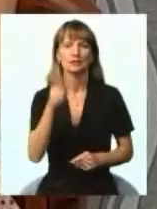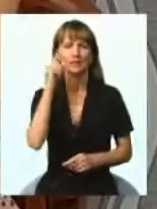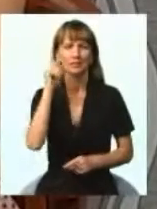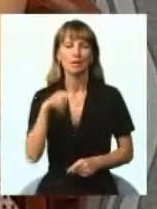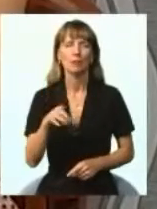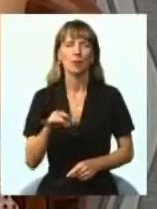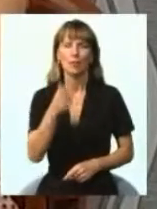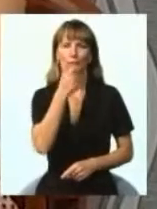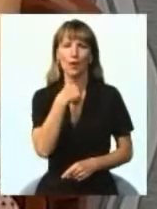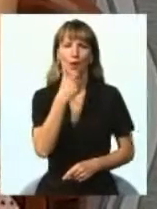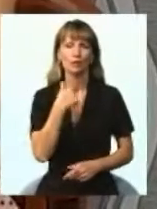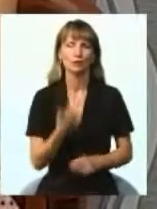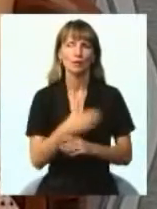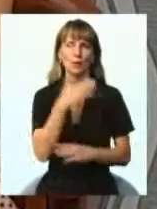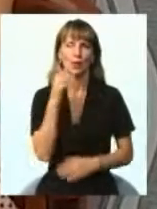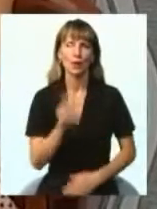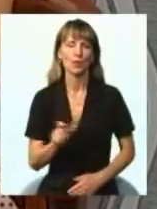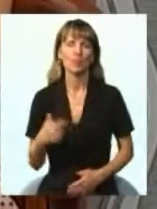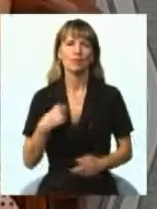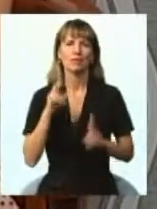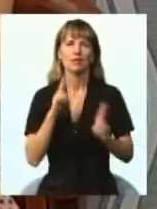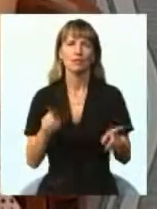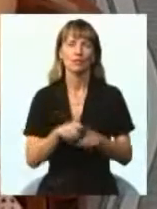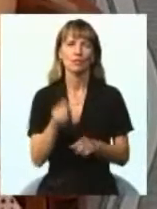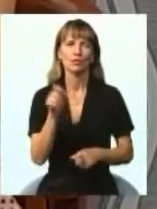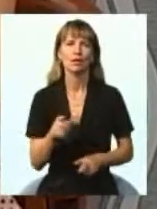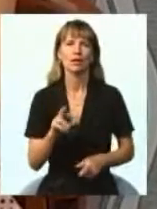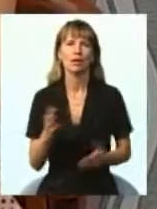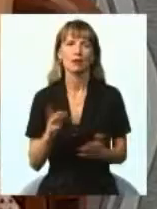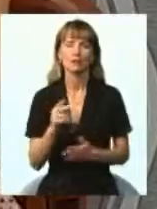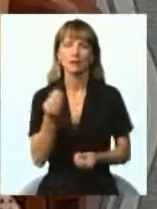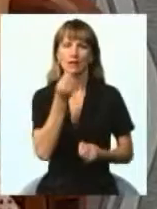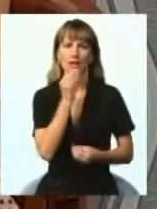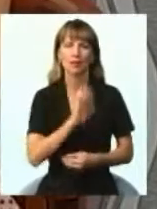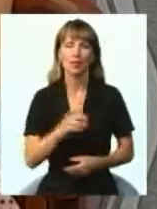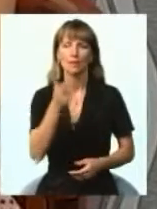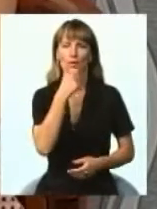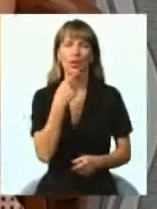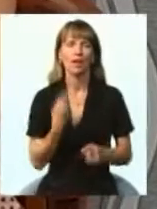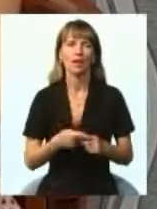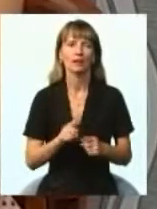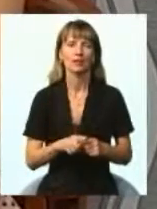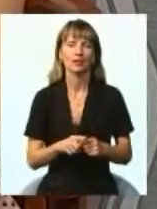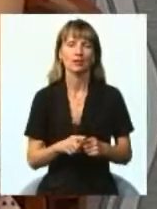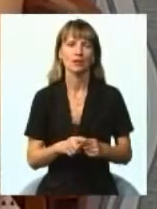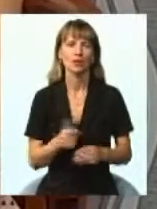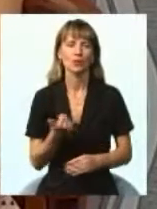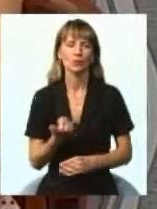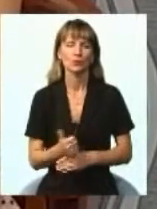про морозиво? Дійсно, дуже багато людей, я не знаю таку людину, яка б не куштувала у своєму житті морозиво. Адже це настільки